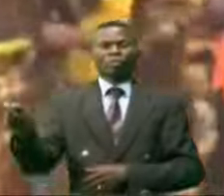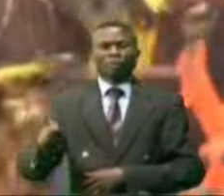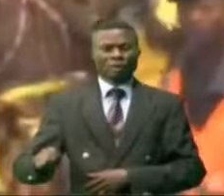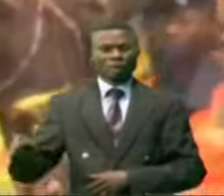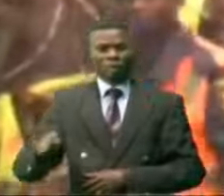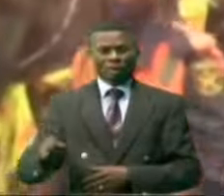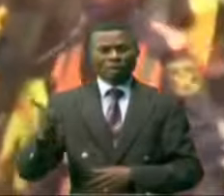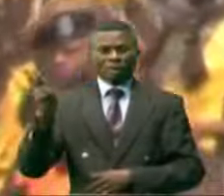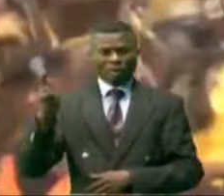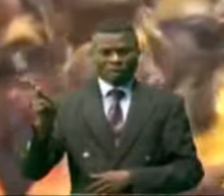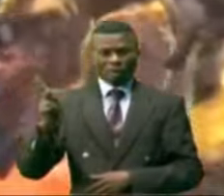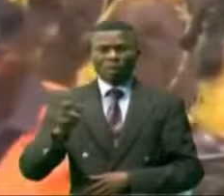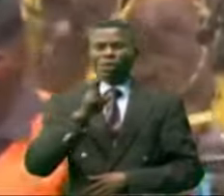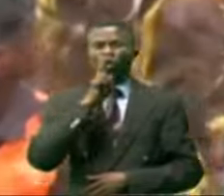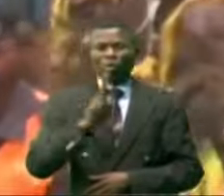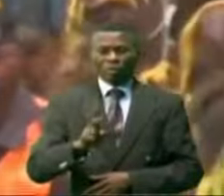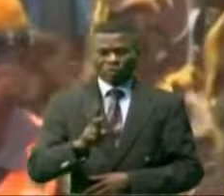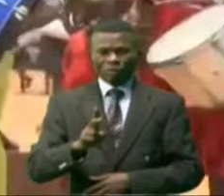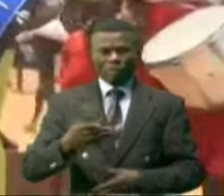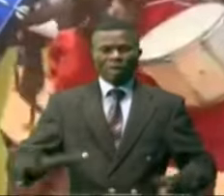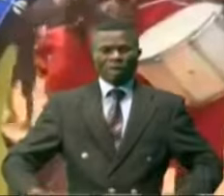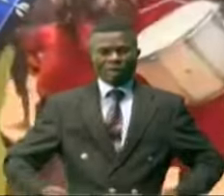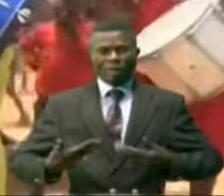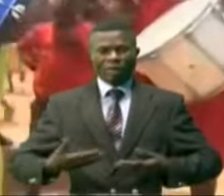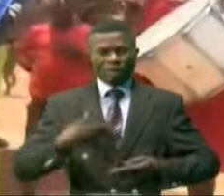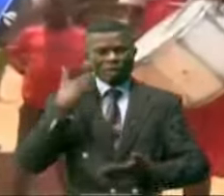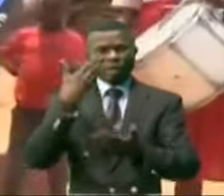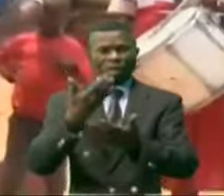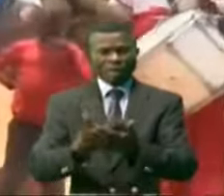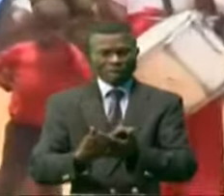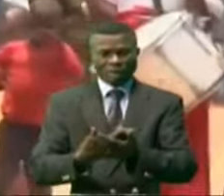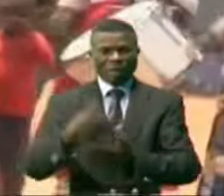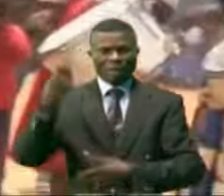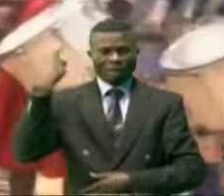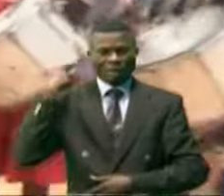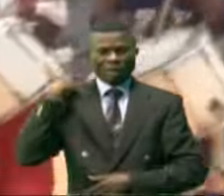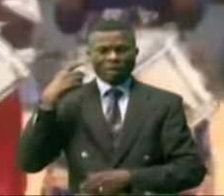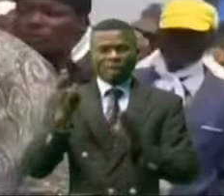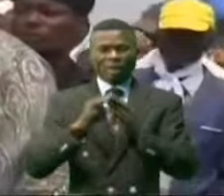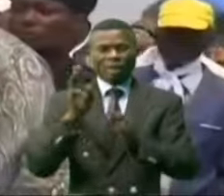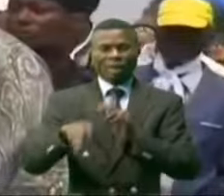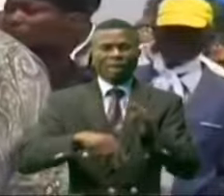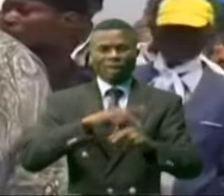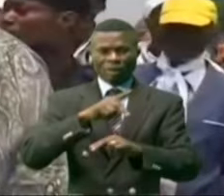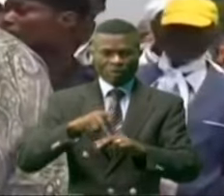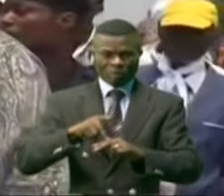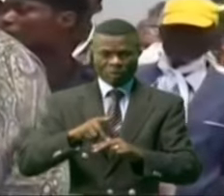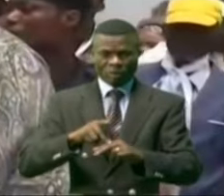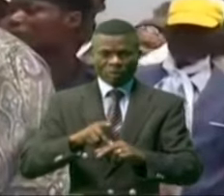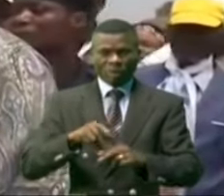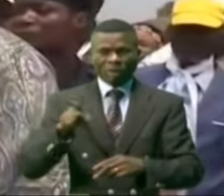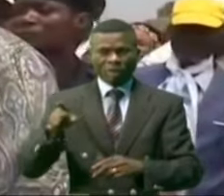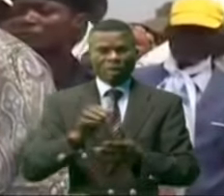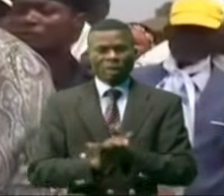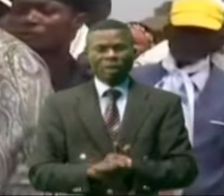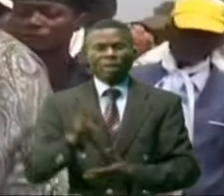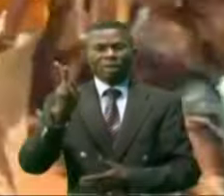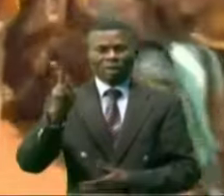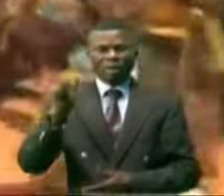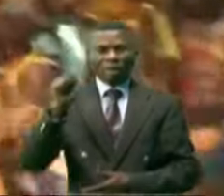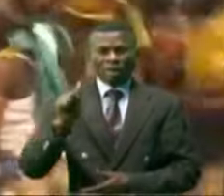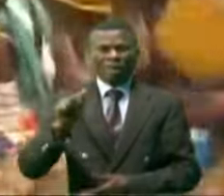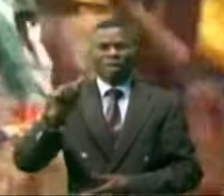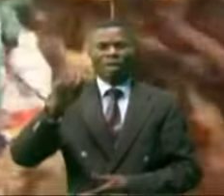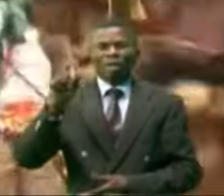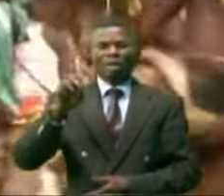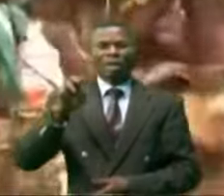Kavi, une véritable effervescence à l'occasion de l'arrivée de son mandataire à l'Assemblée provinciale du Tanganyika. L'honorable rapporteur Ngoy Kayumba et Limbanzi